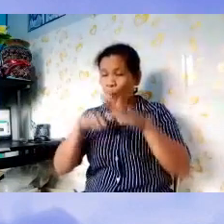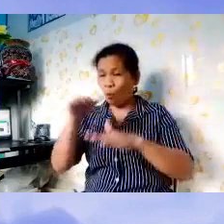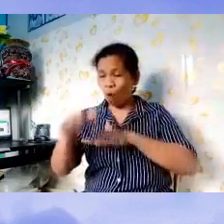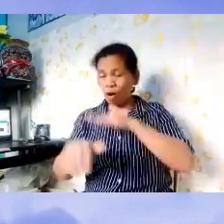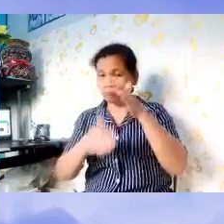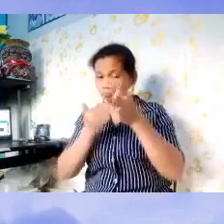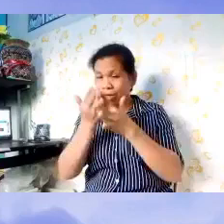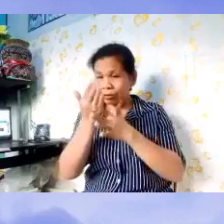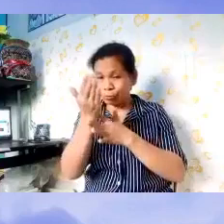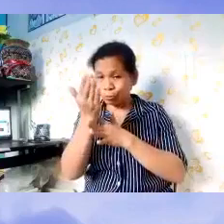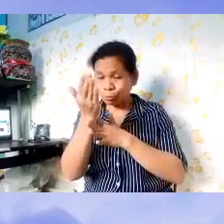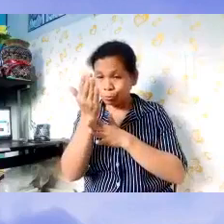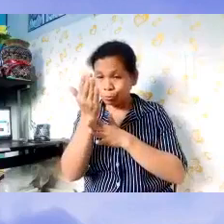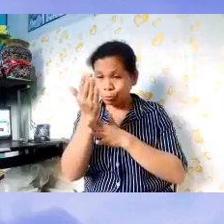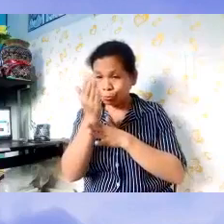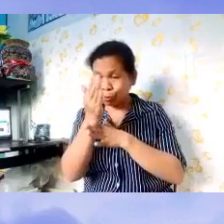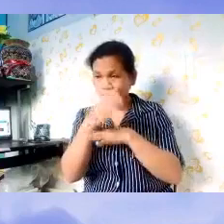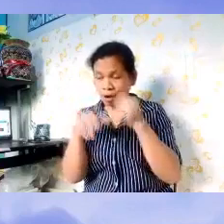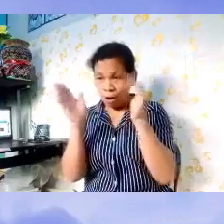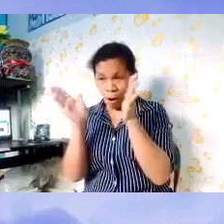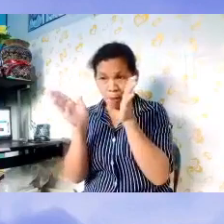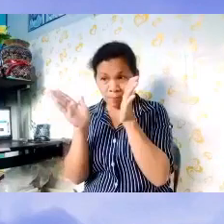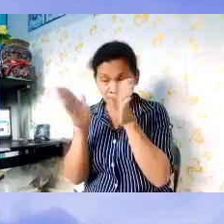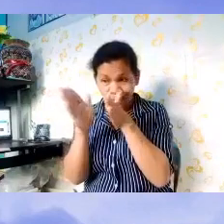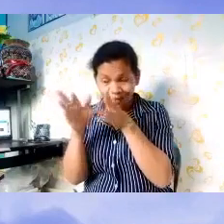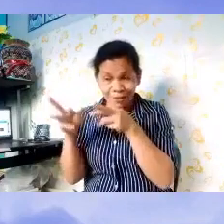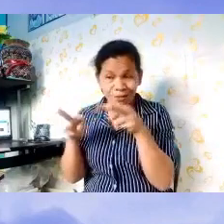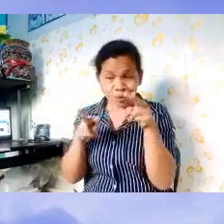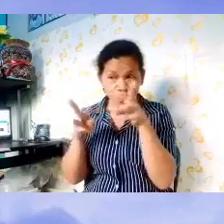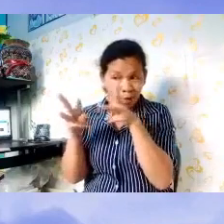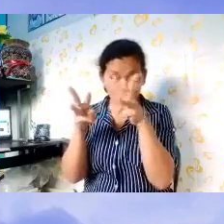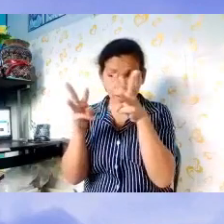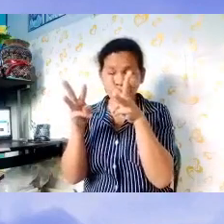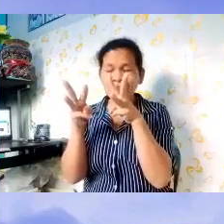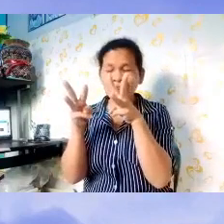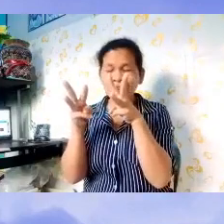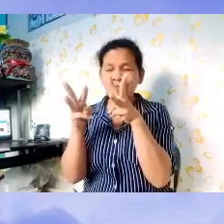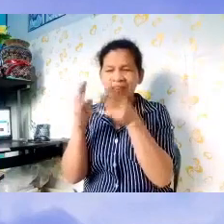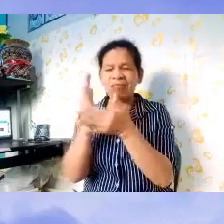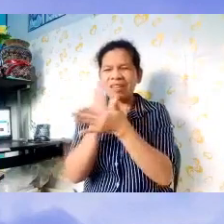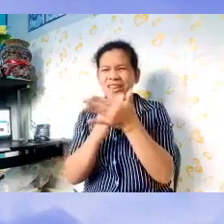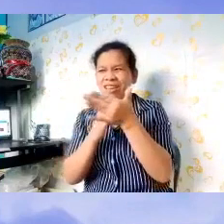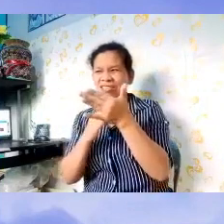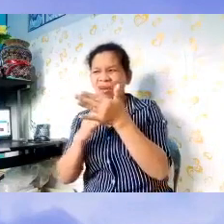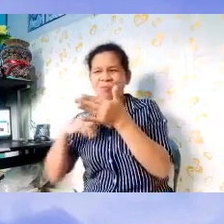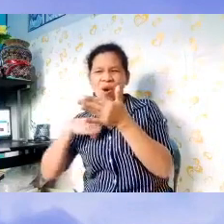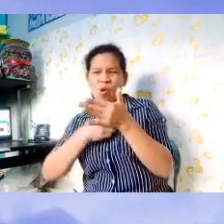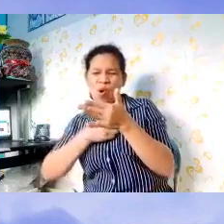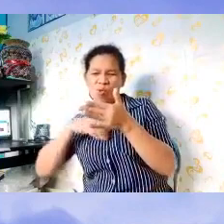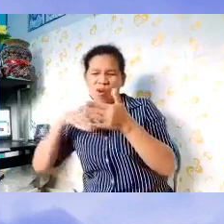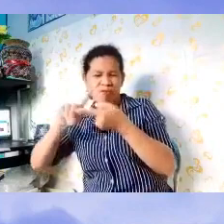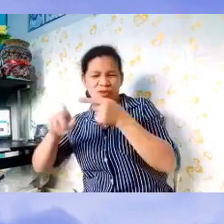So, tayo din po ay nag-iingat. No? At